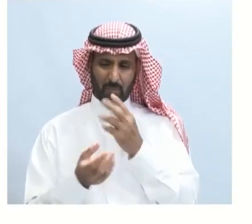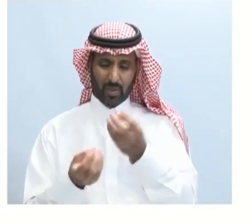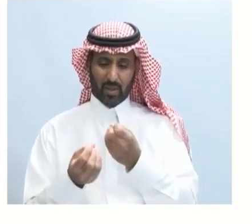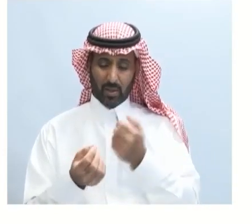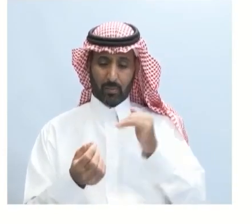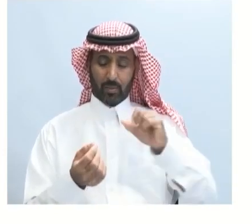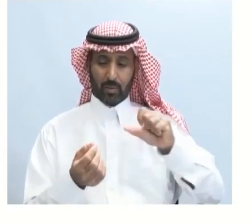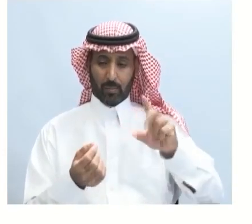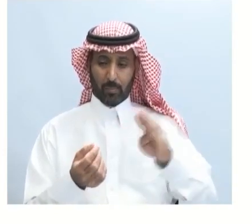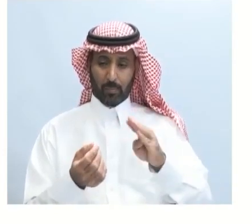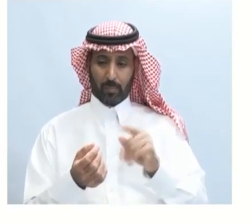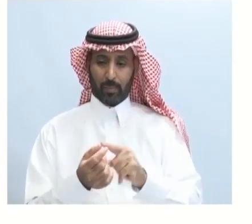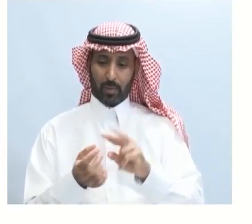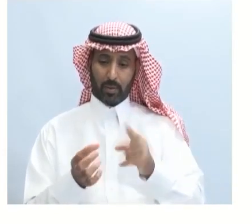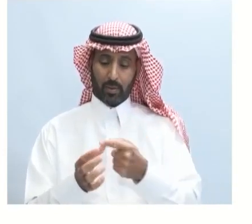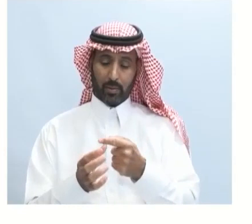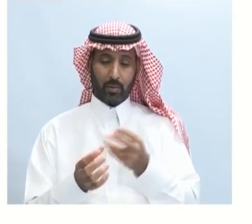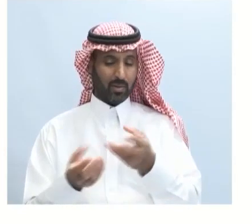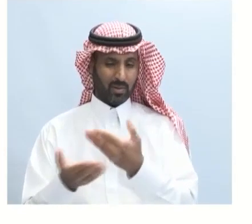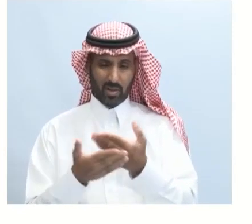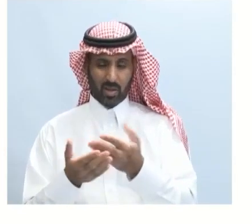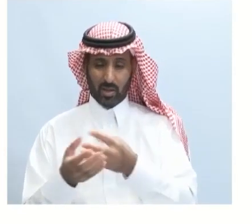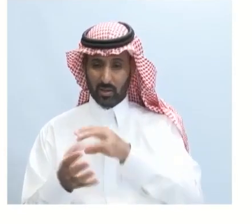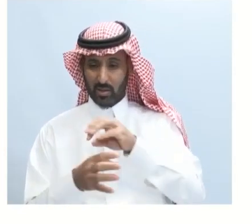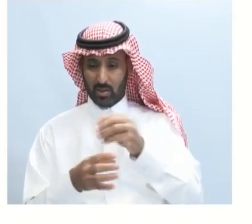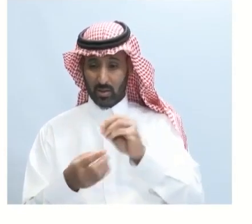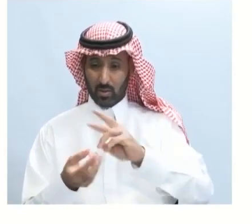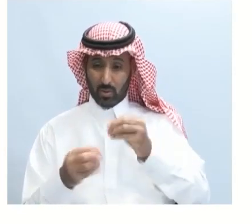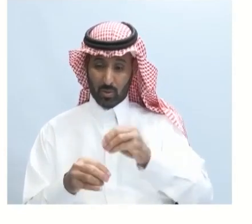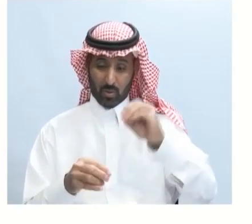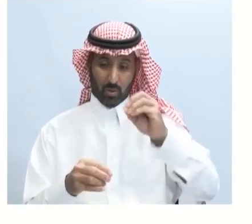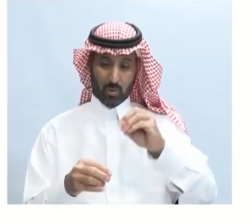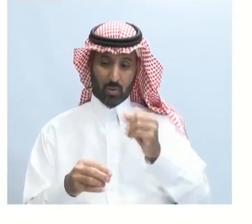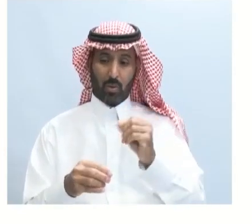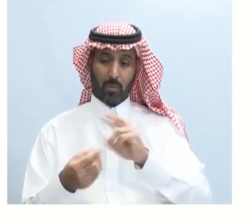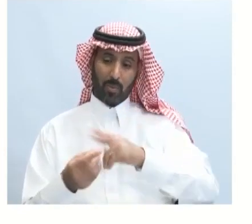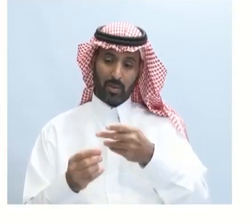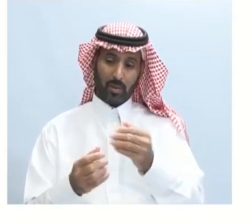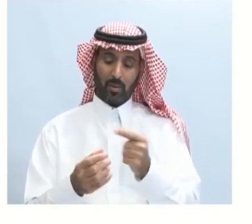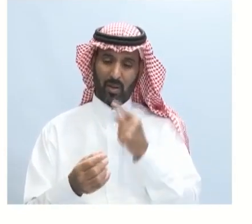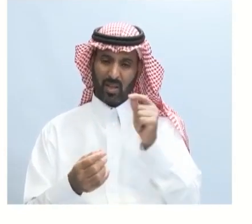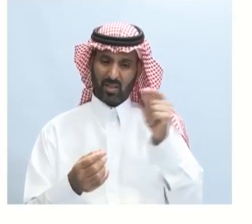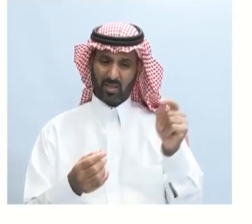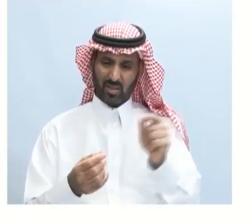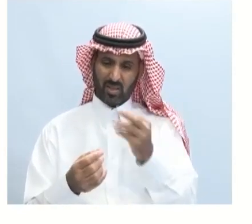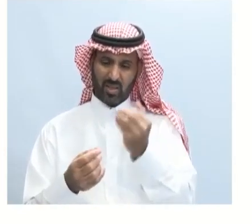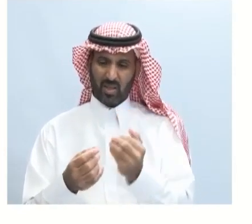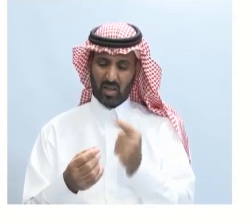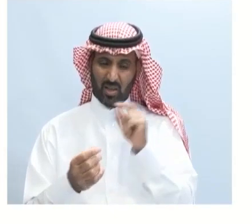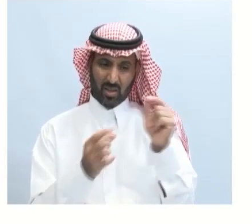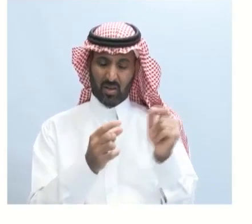نتج كيتون والكيتونات لا تتاكسد بسهوله الى احماض كربوكسيليه لان هنا العدد قليل بالنسبه